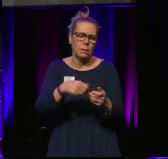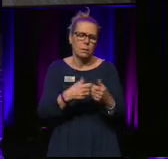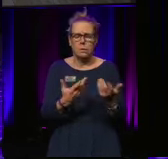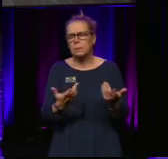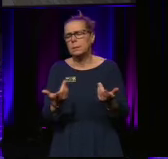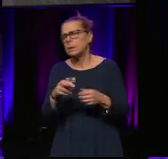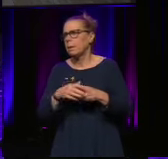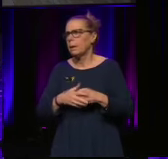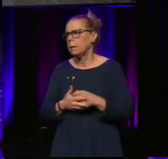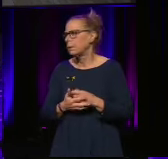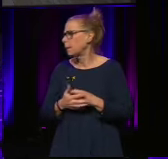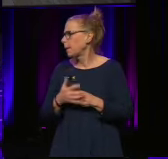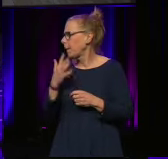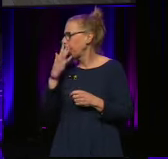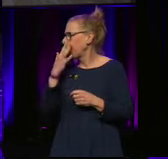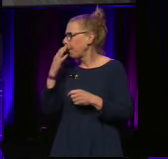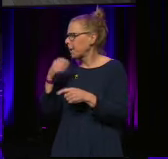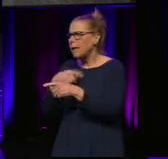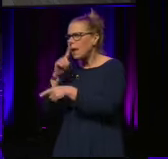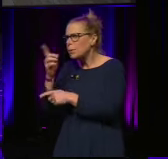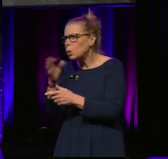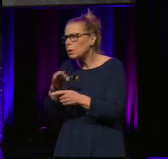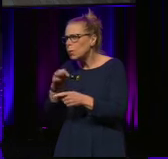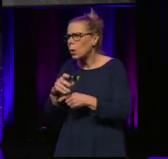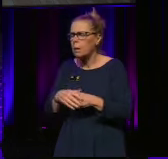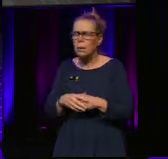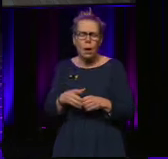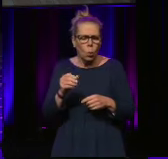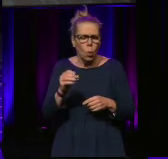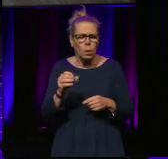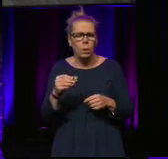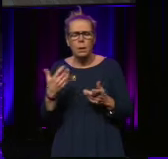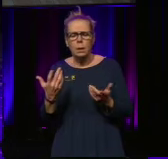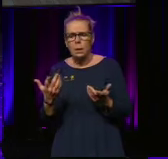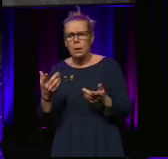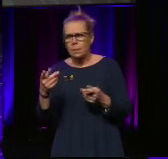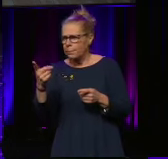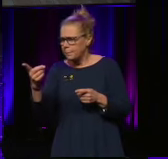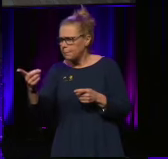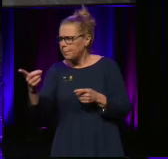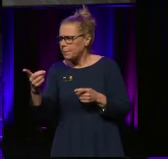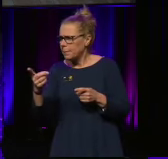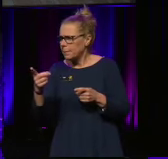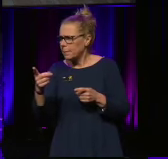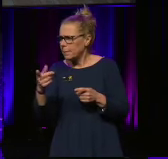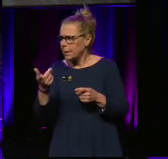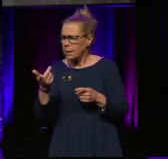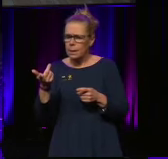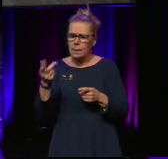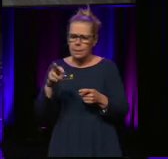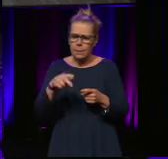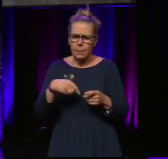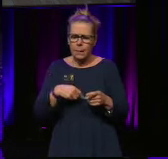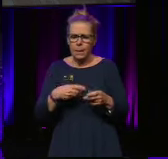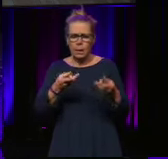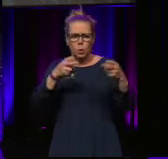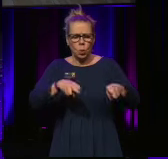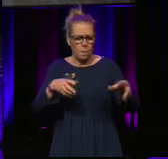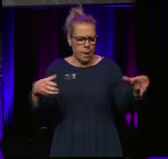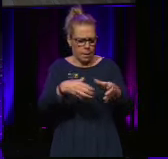exempel. Nej, jag förstår inte frågan riktigt. Jo, alltså att till exempel ett domarkollegium eller en